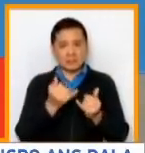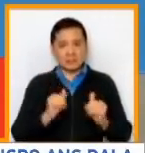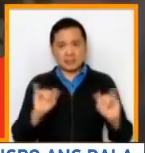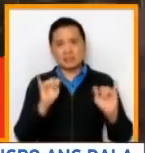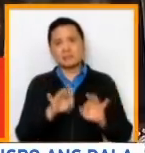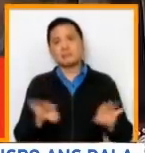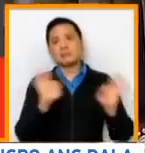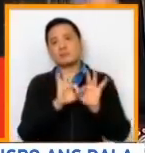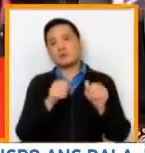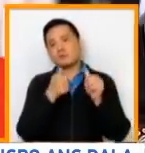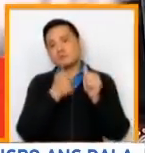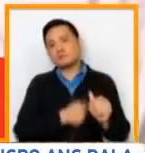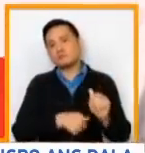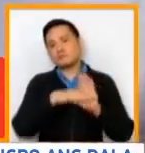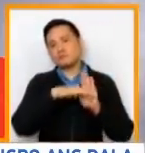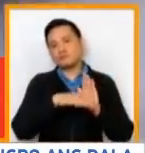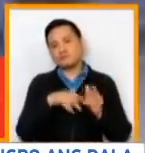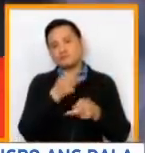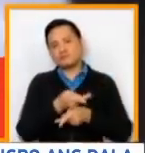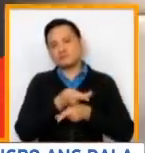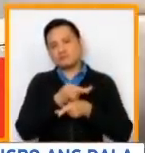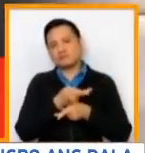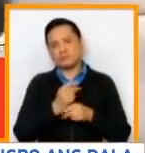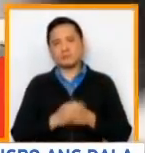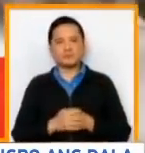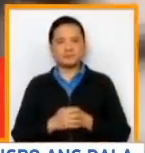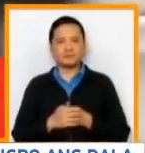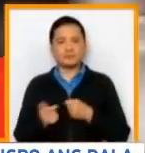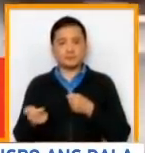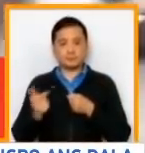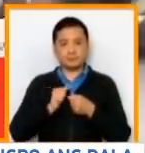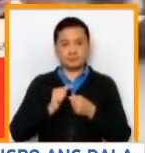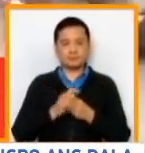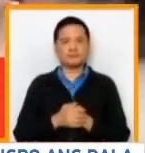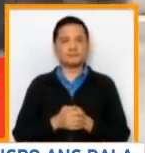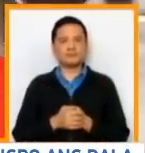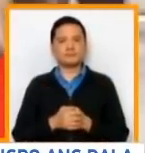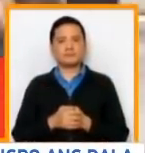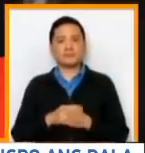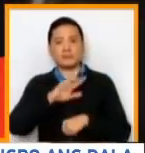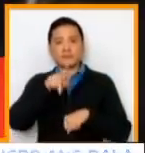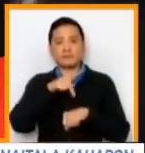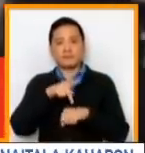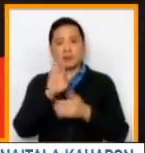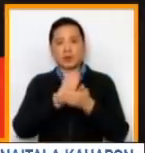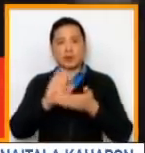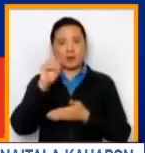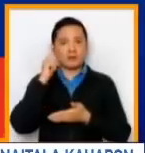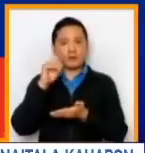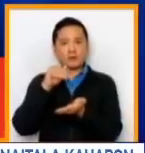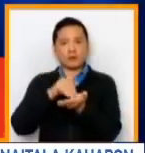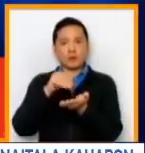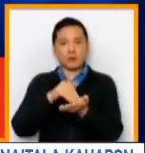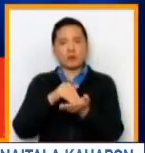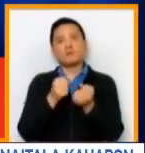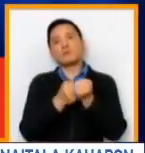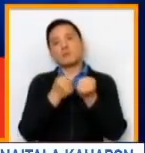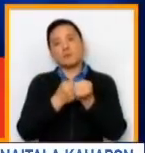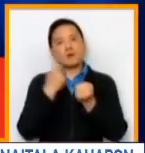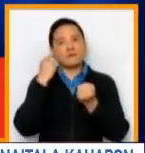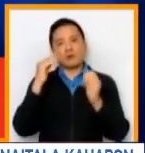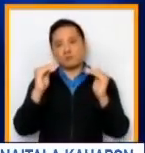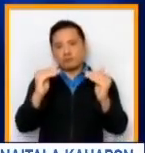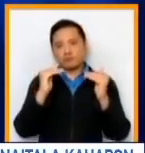pag-iingat. Sa pagkakataong ito, sang-ayon ng Philippine College of Physicians sa Pagluluwag sa Metro Manila. Base naman ho